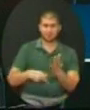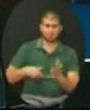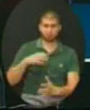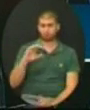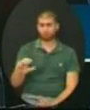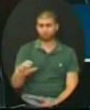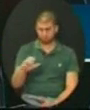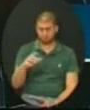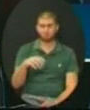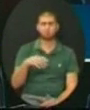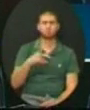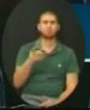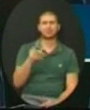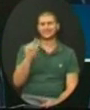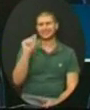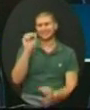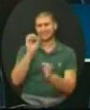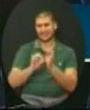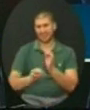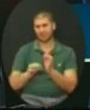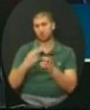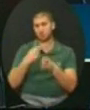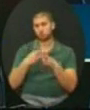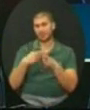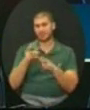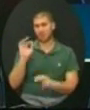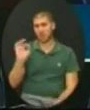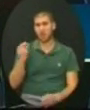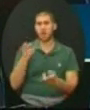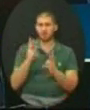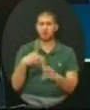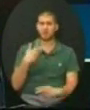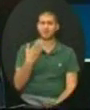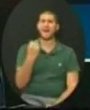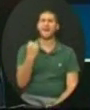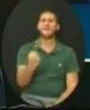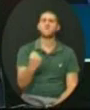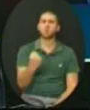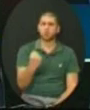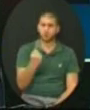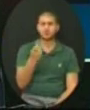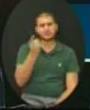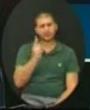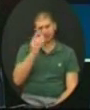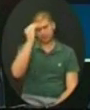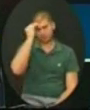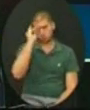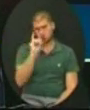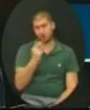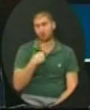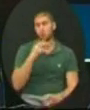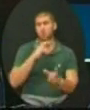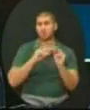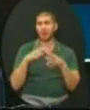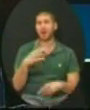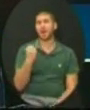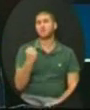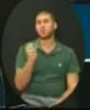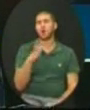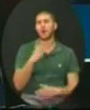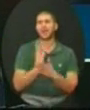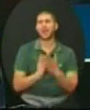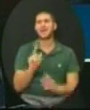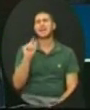לתת, מאותה סעיף של משכנתה מכוונת אפשר לתת ערבויות, צריך לזכור. שאנחנו מדברים ערבות רק על